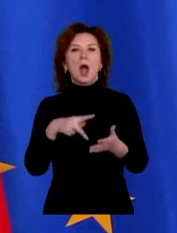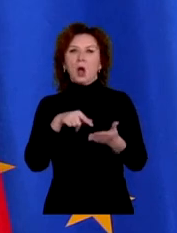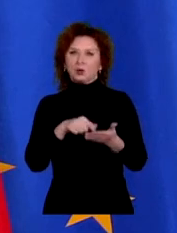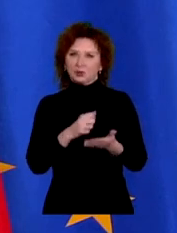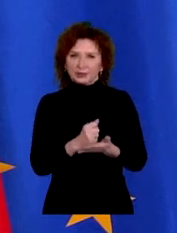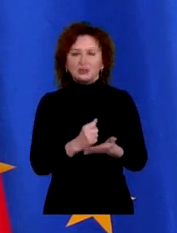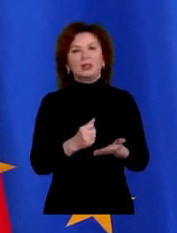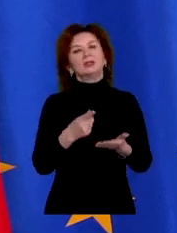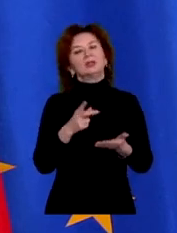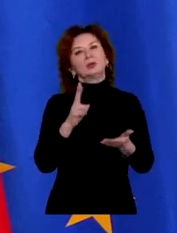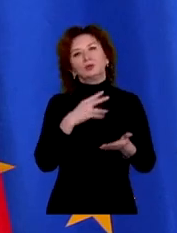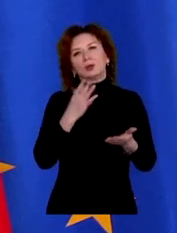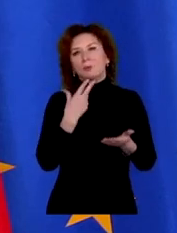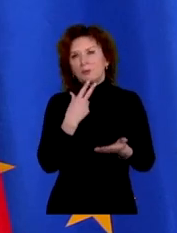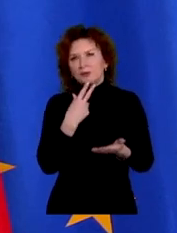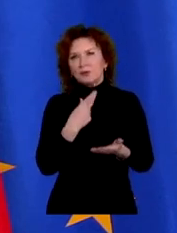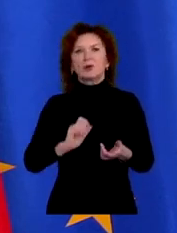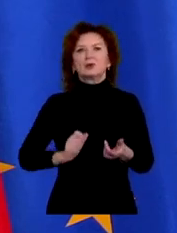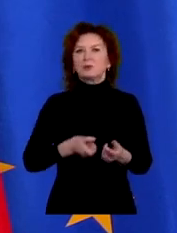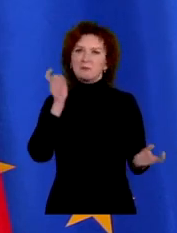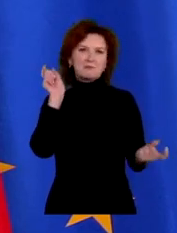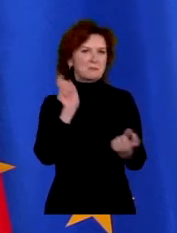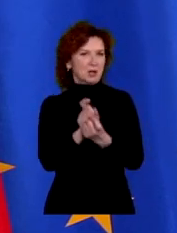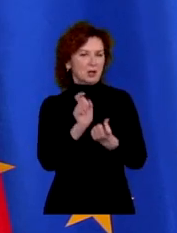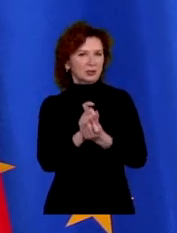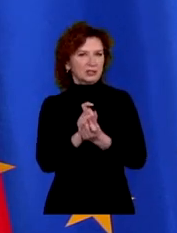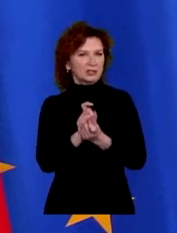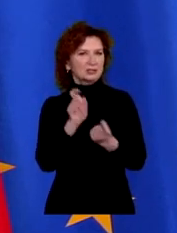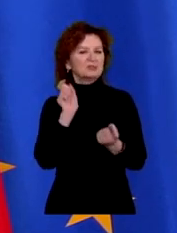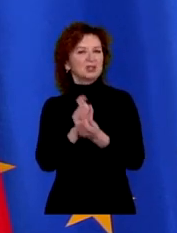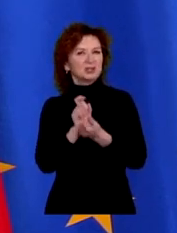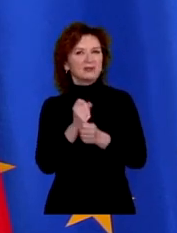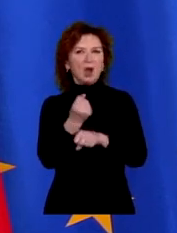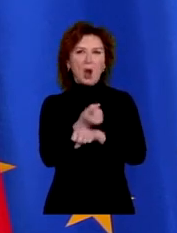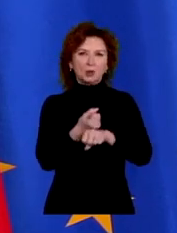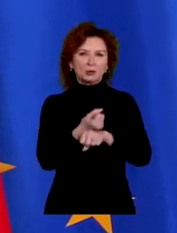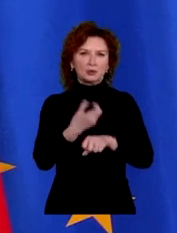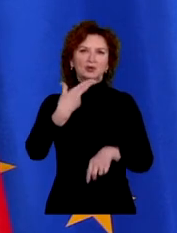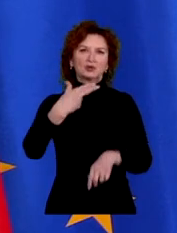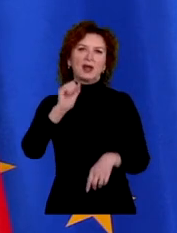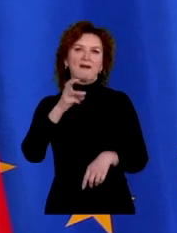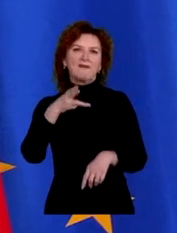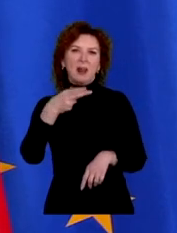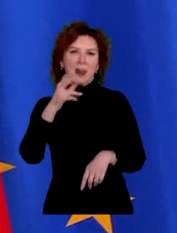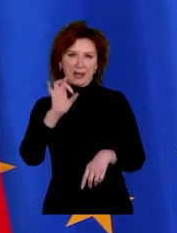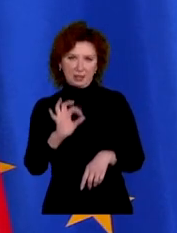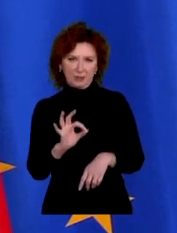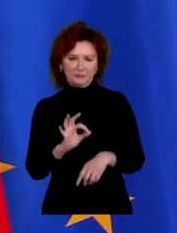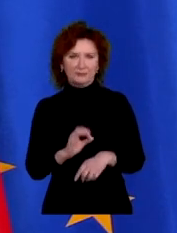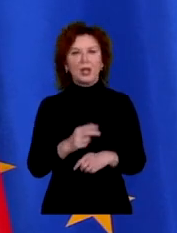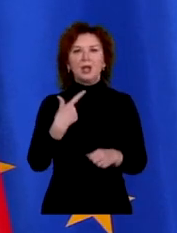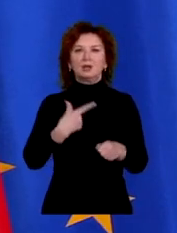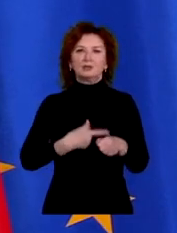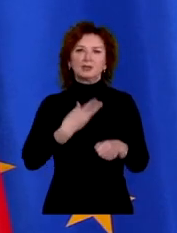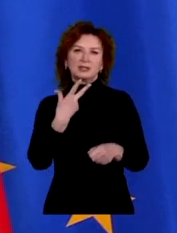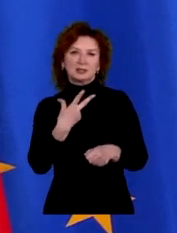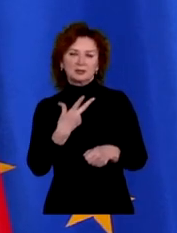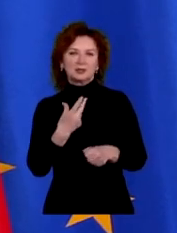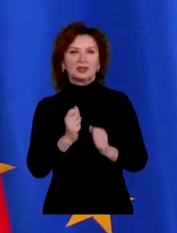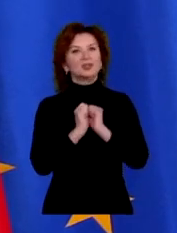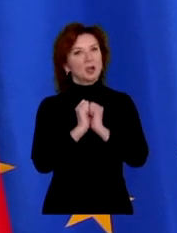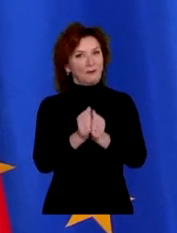Aleksieja Nawalnego. Warto także wspomnieć, że 24 września odbyło się spotkanie